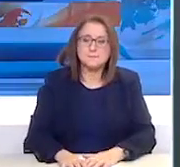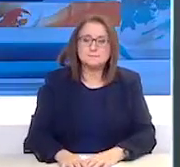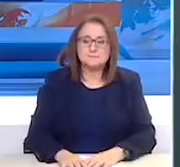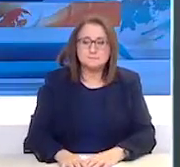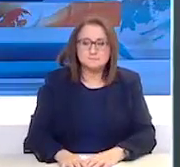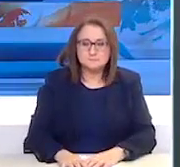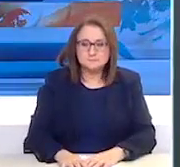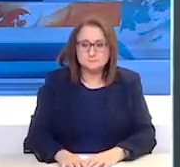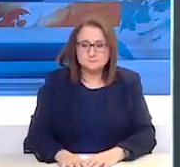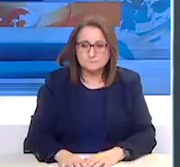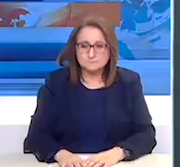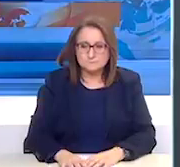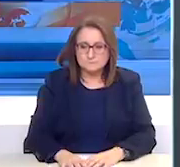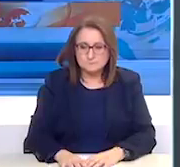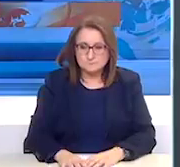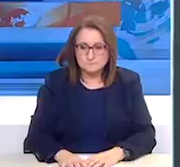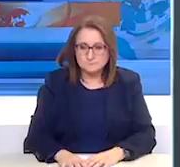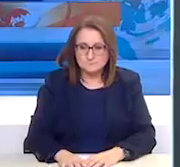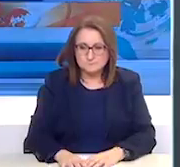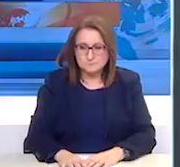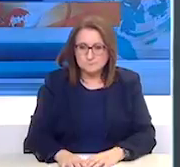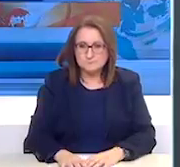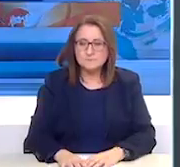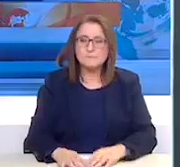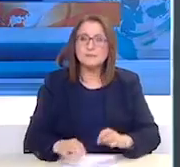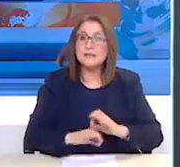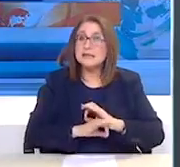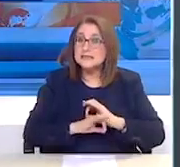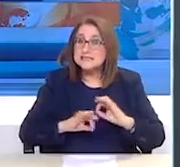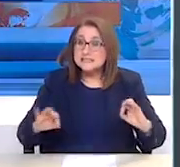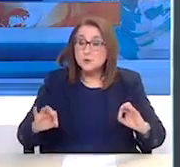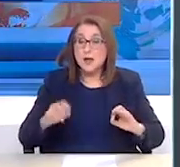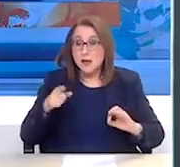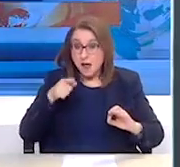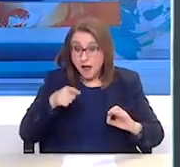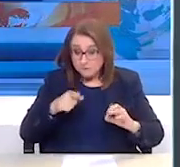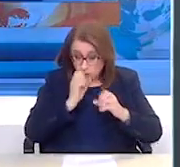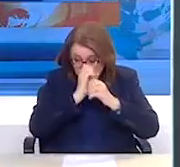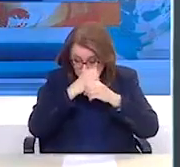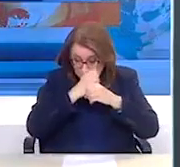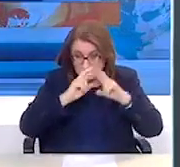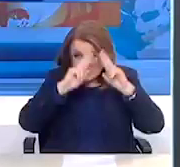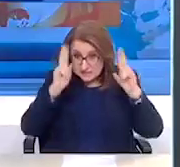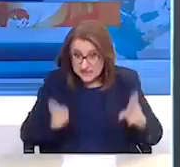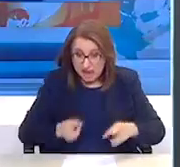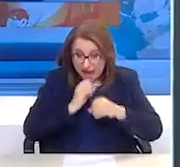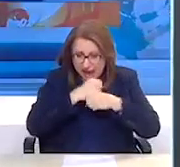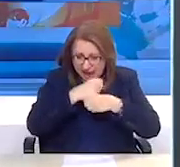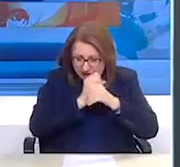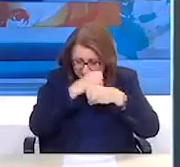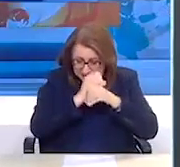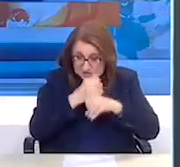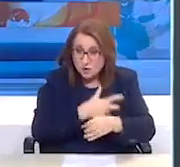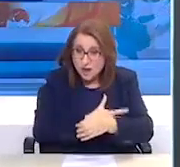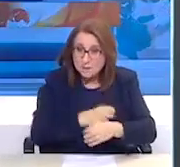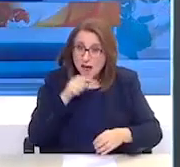στην πατρίδα μας. Σίγουρα ο στοχευμένος εργαστηριακός έλεγχος είναι αυτός που αυτή τη στιγμή υλοποιείται στην πατρίδα μας αλλά και στις